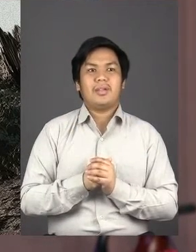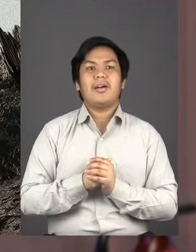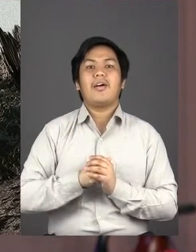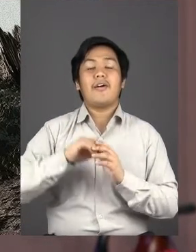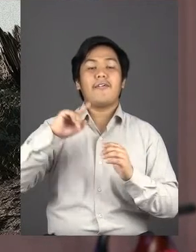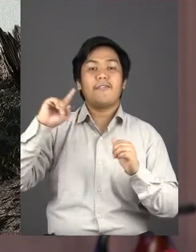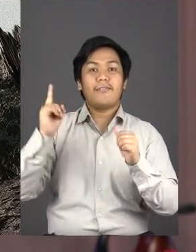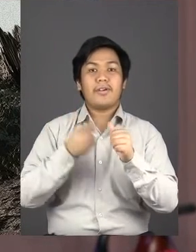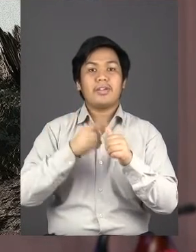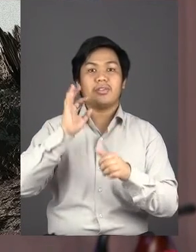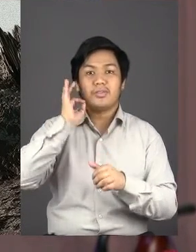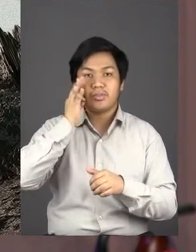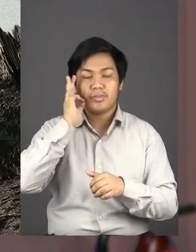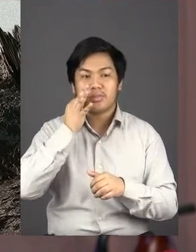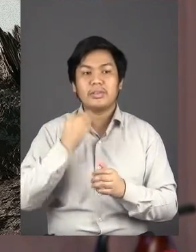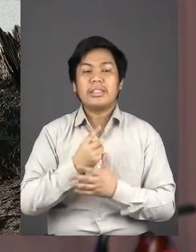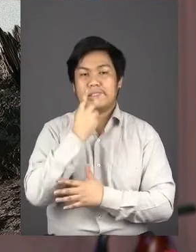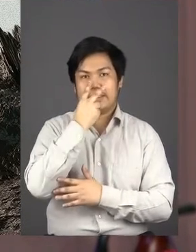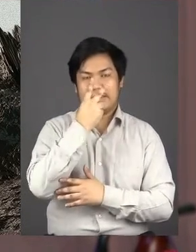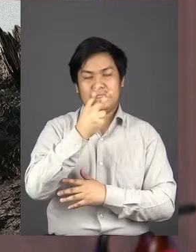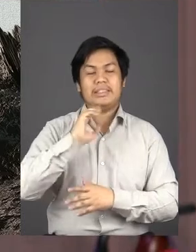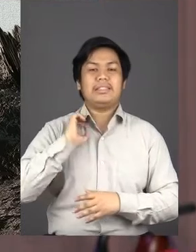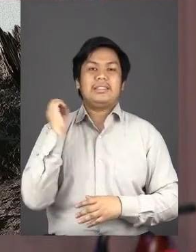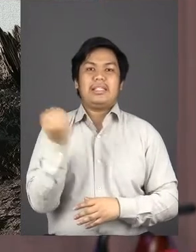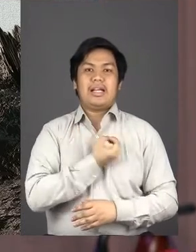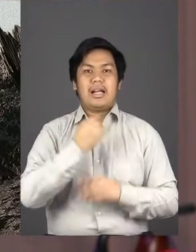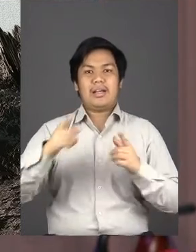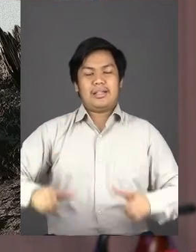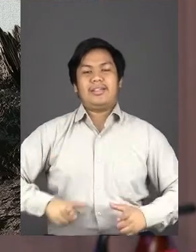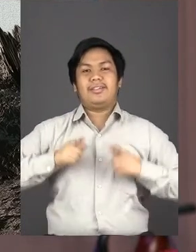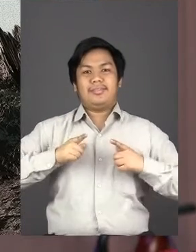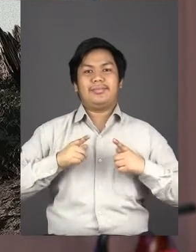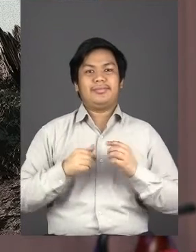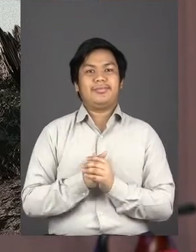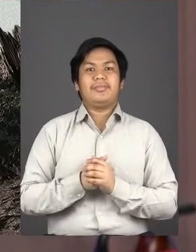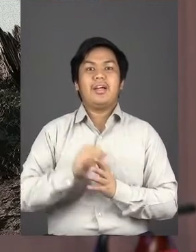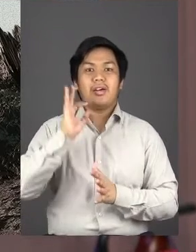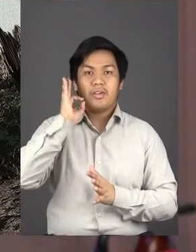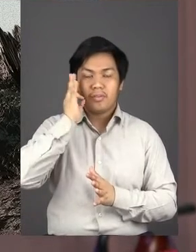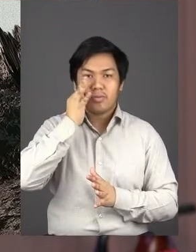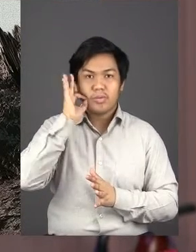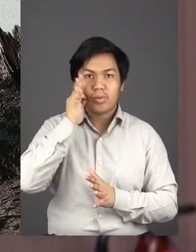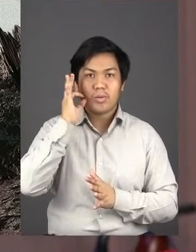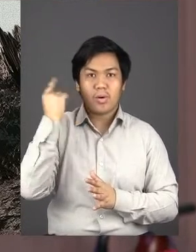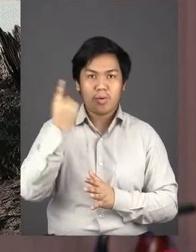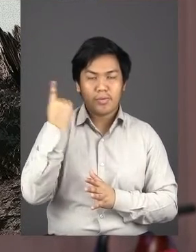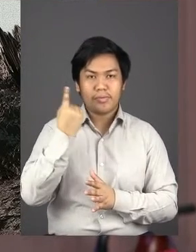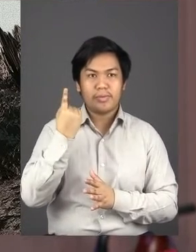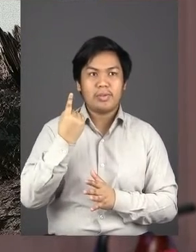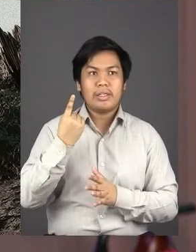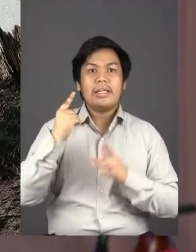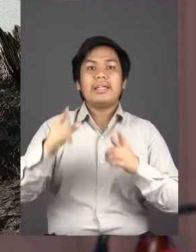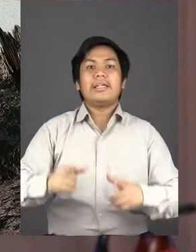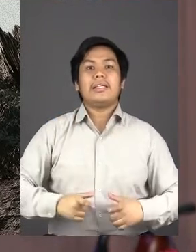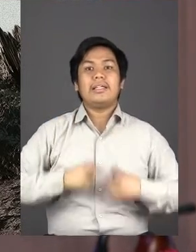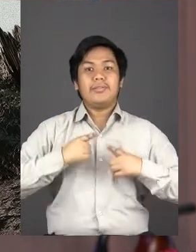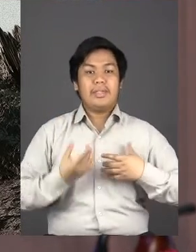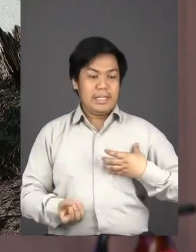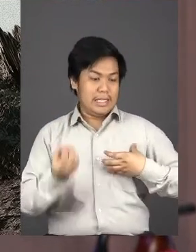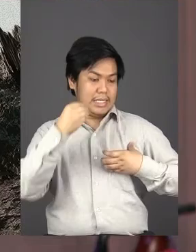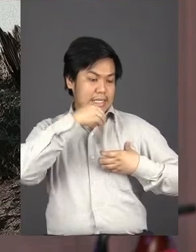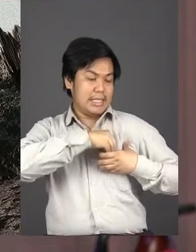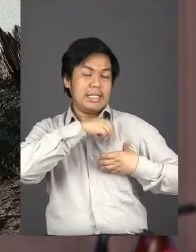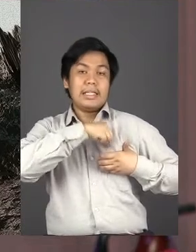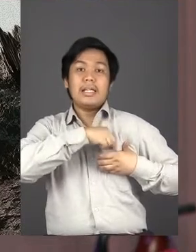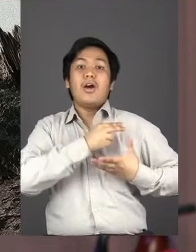bunga nakikita sa ating buhay. Ito ay bunga lamang ng pananahan ng Espiritu Santo. Hindi natin